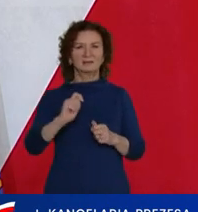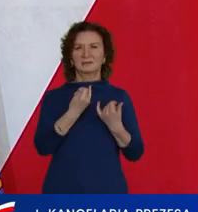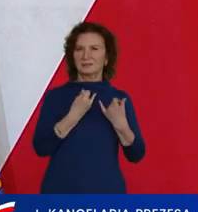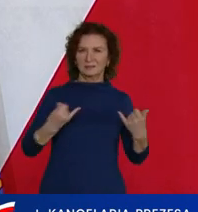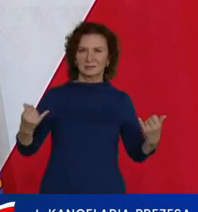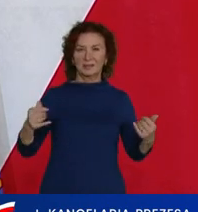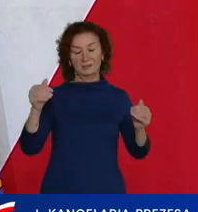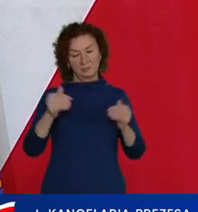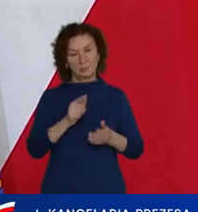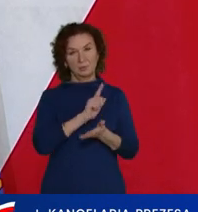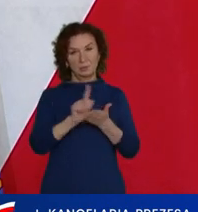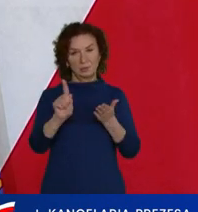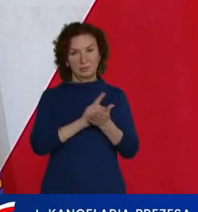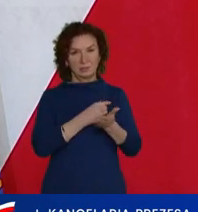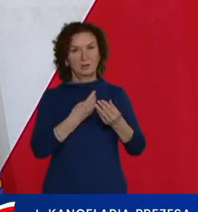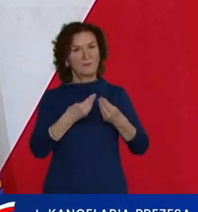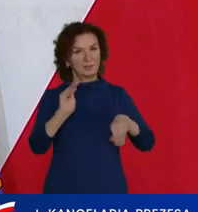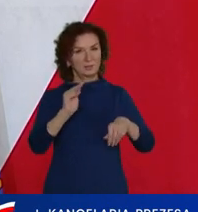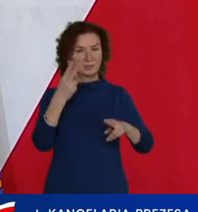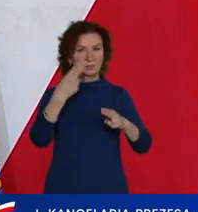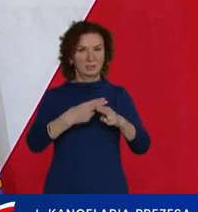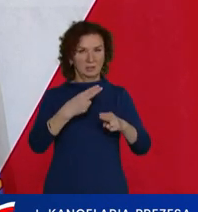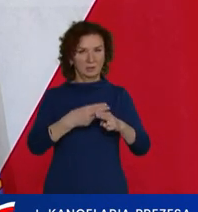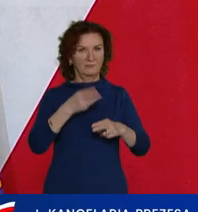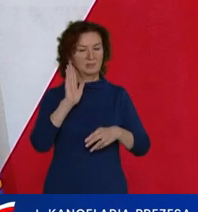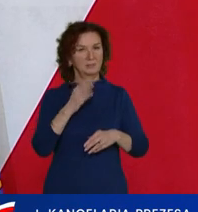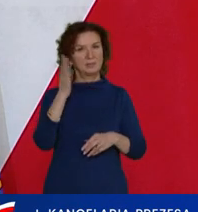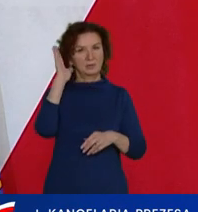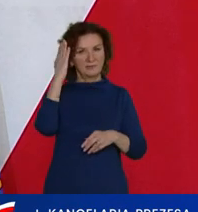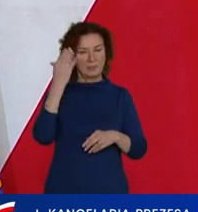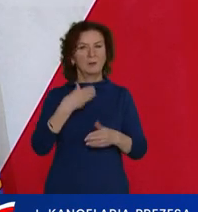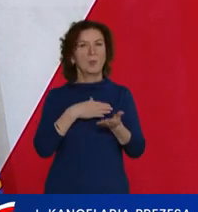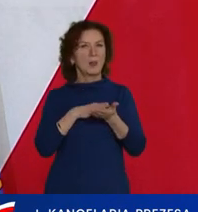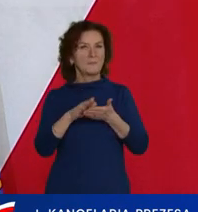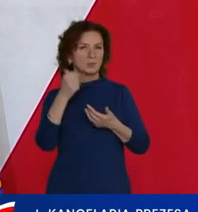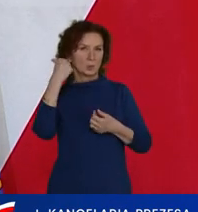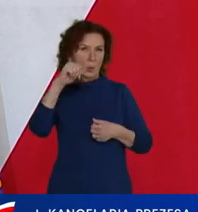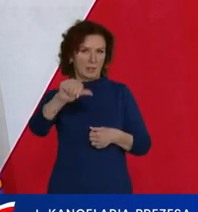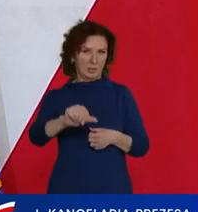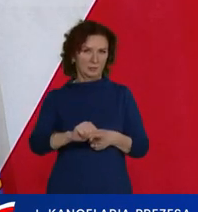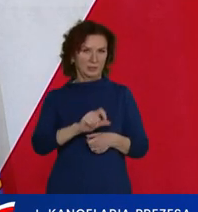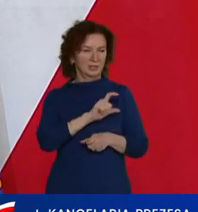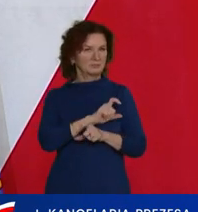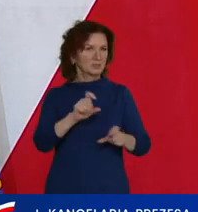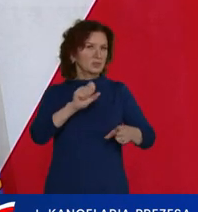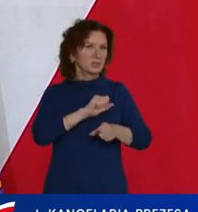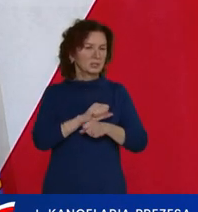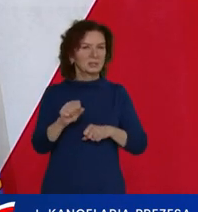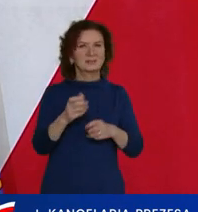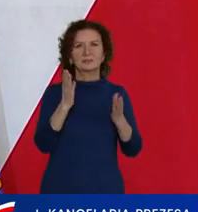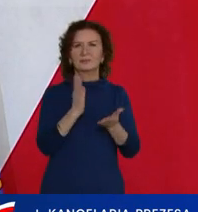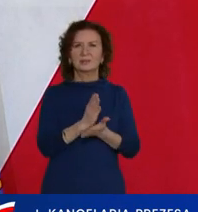wzrostu zachorowań i to będziemy wiedzieli prawdopodobnie na początku przyszłego tygodnia, czy mamy do czynienia z jakimś takim